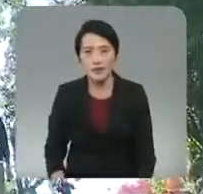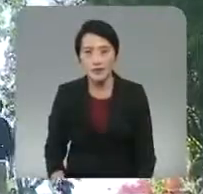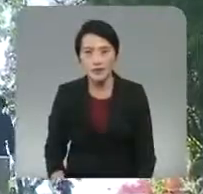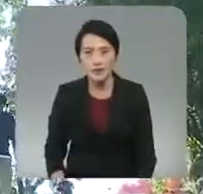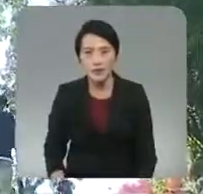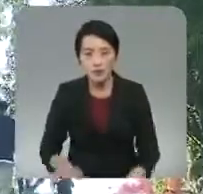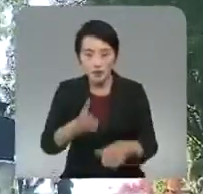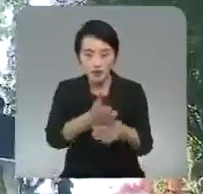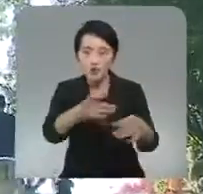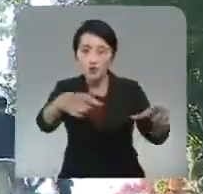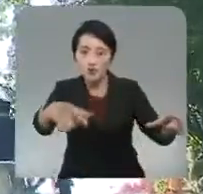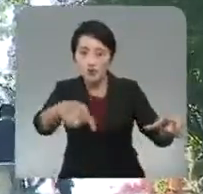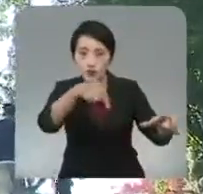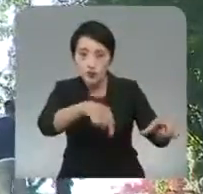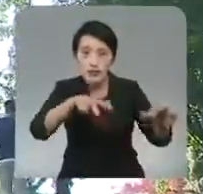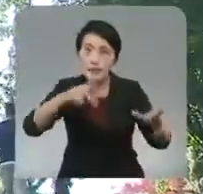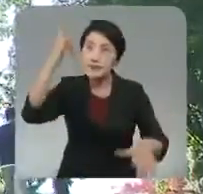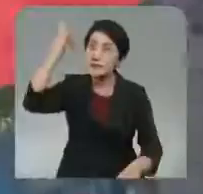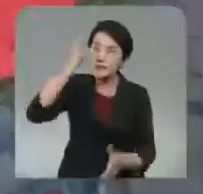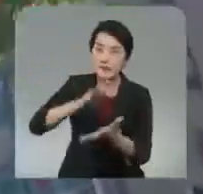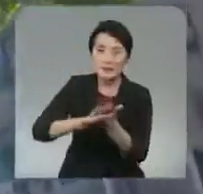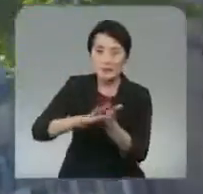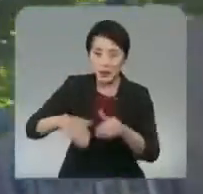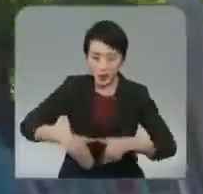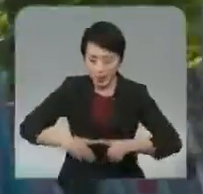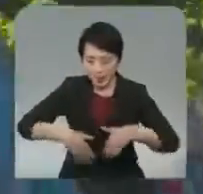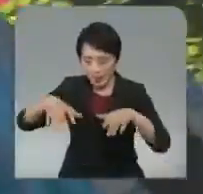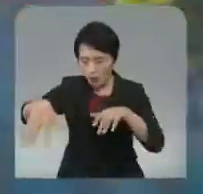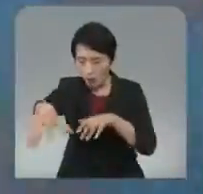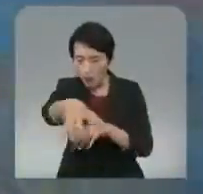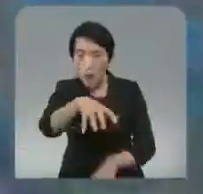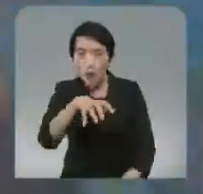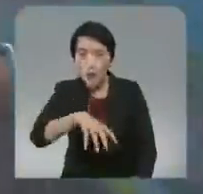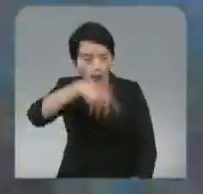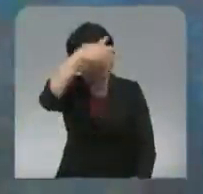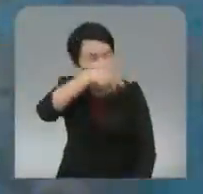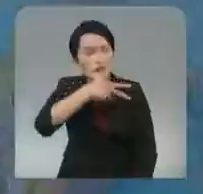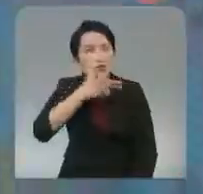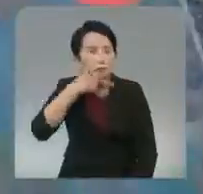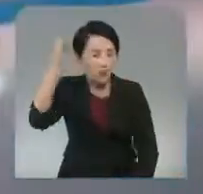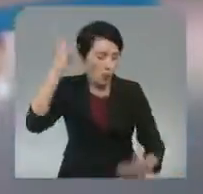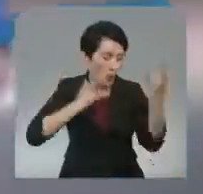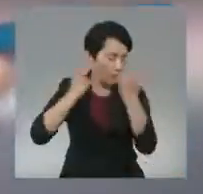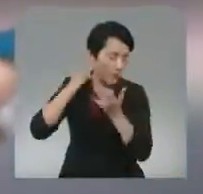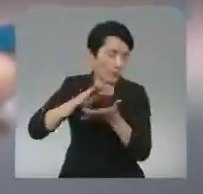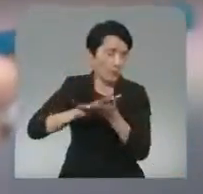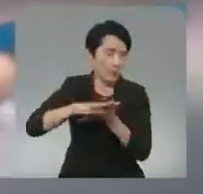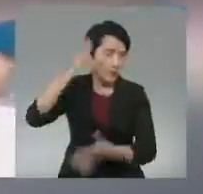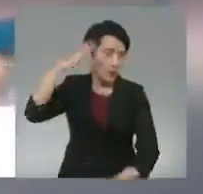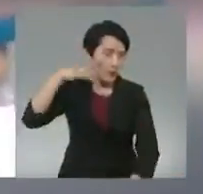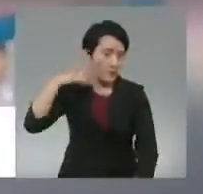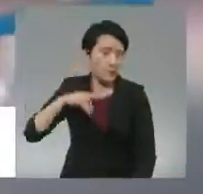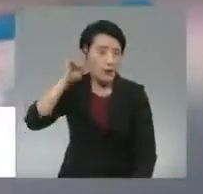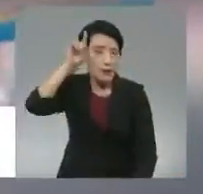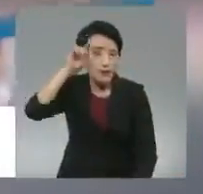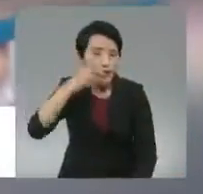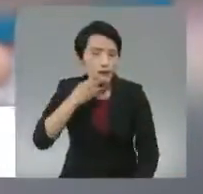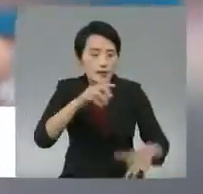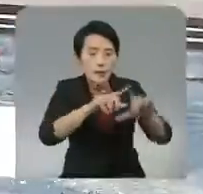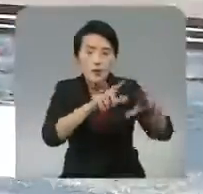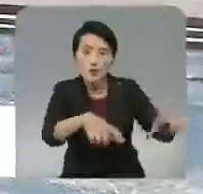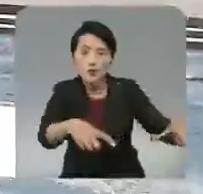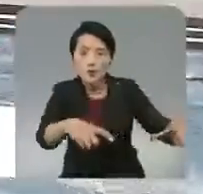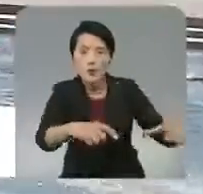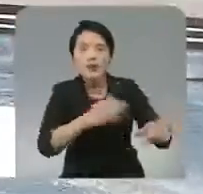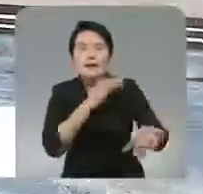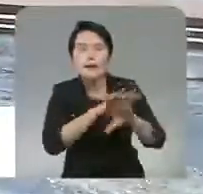Sud, elles connaîtront des averses à partir de demain matin, avec des précipitations de moins de 5 mm. De leur côté, les régions